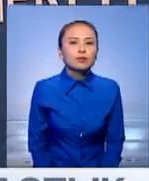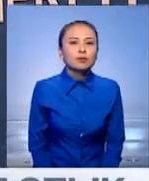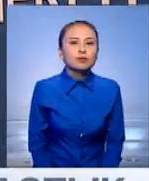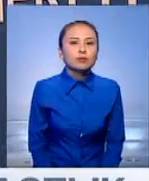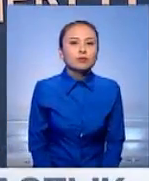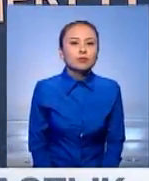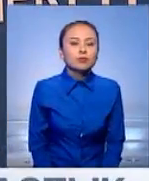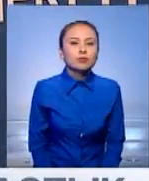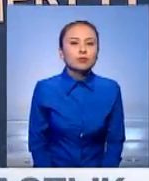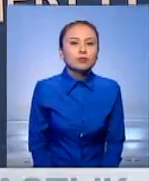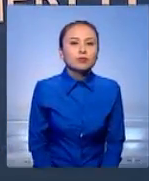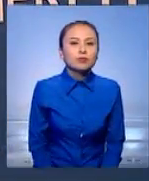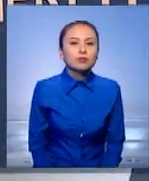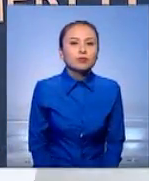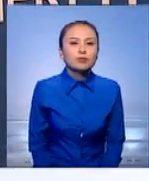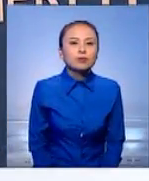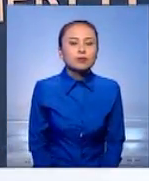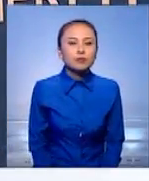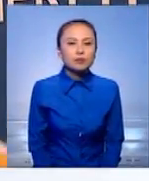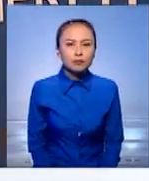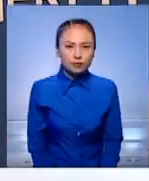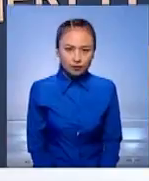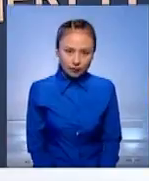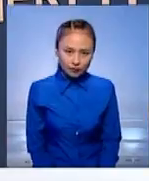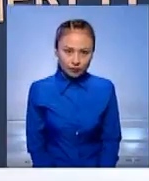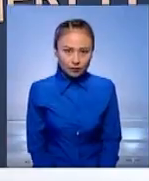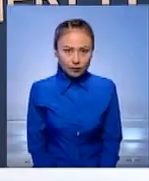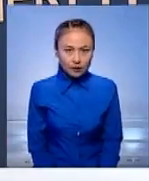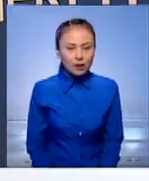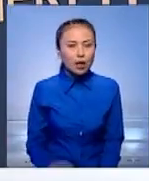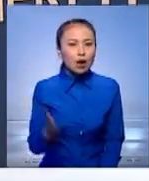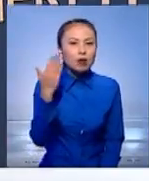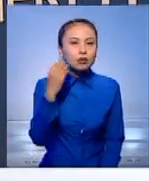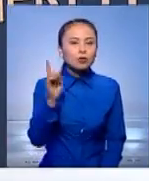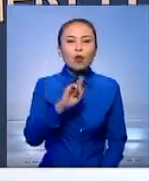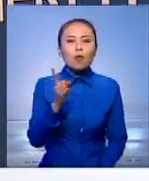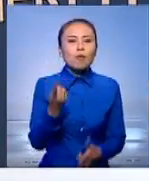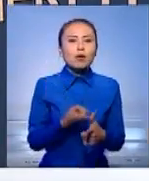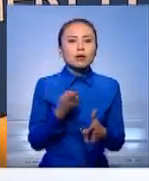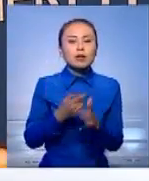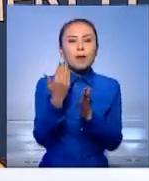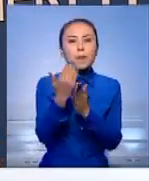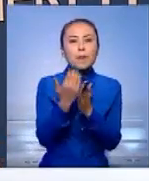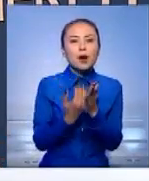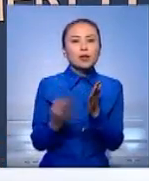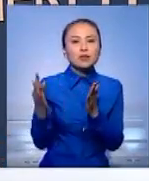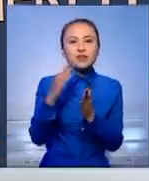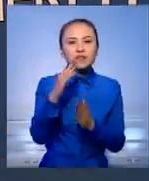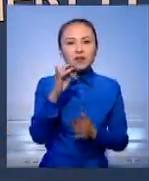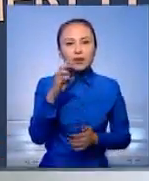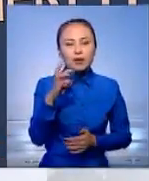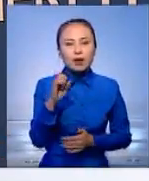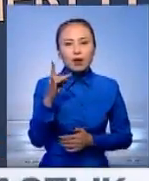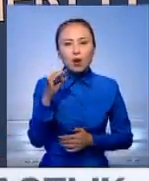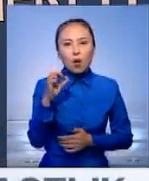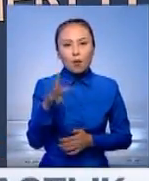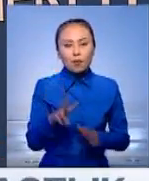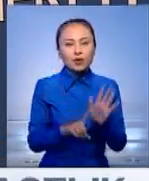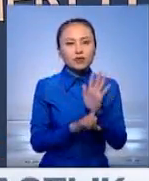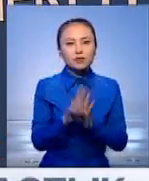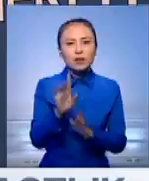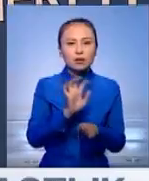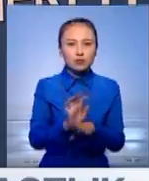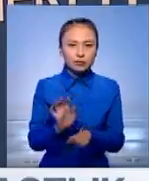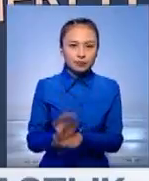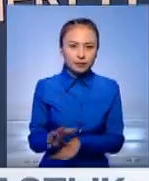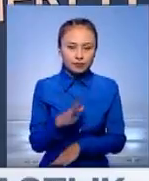В рамках государственной программы преференции. Жеңілдетілген бағдарлама аясында ферро-хром, ферро-силиций сынды өнімдер